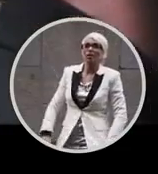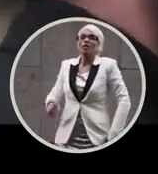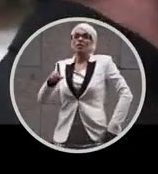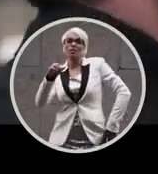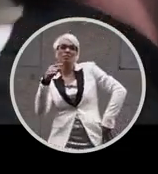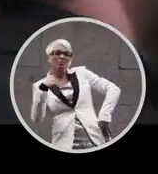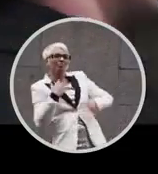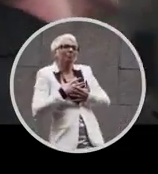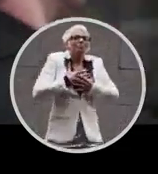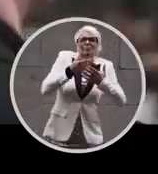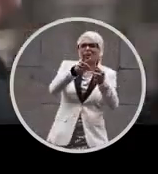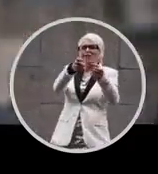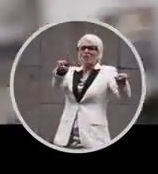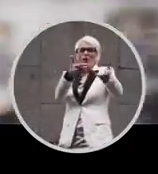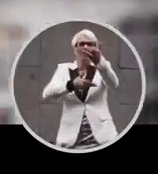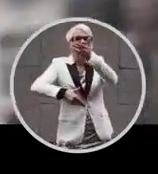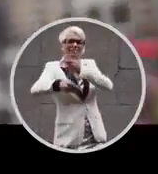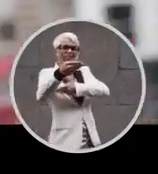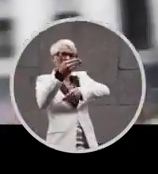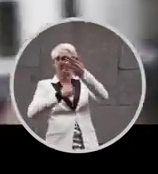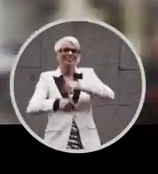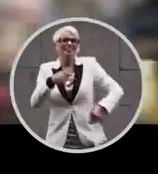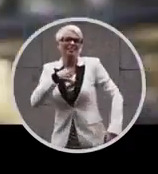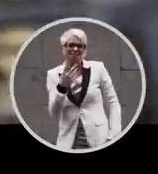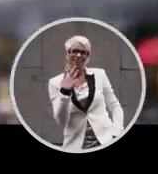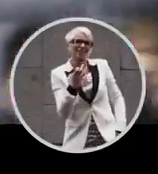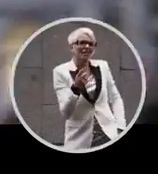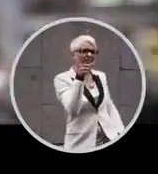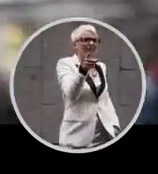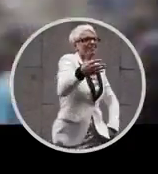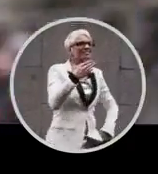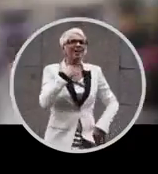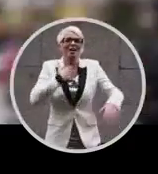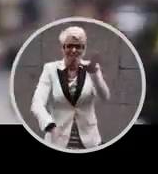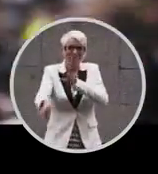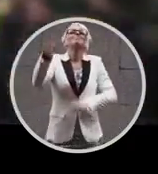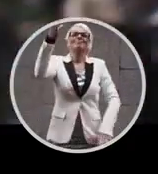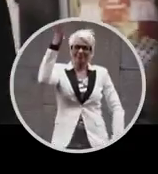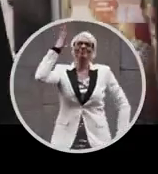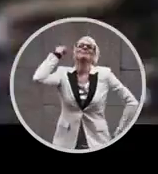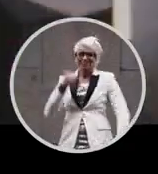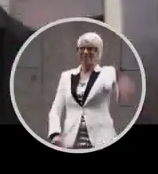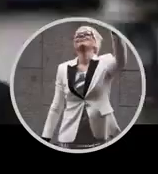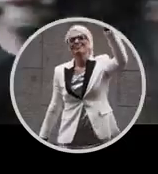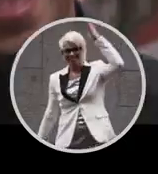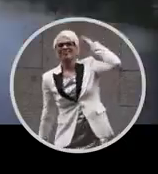Maar dat ik hun genaar jou hoorde, doe me verlangen naar jouw stem.